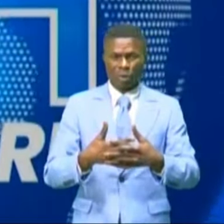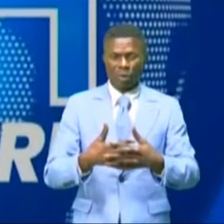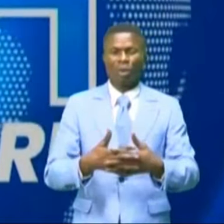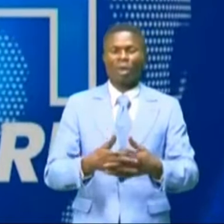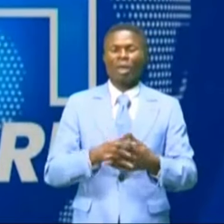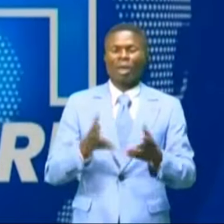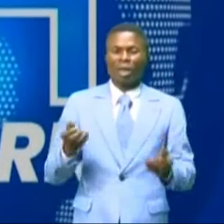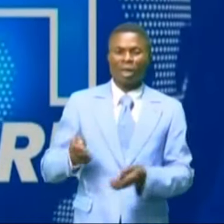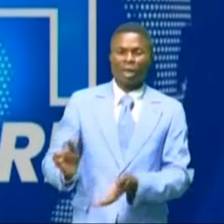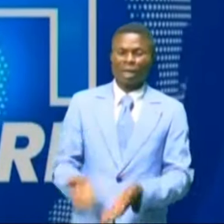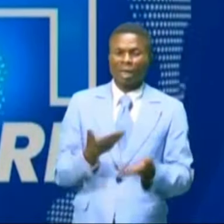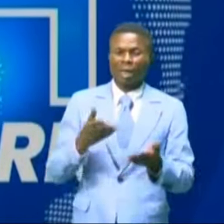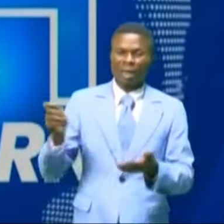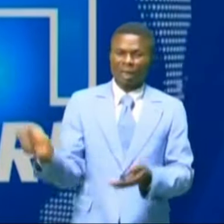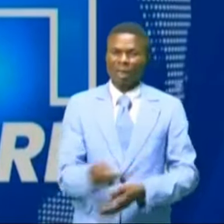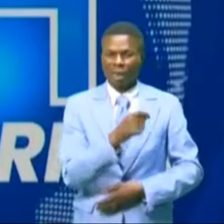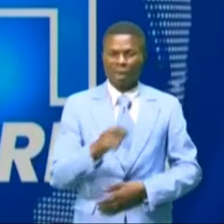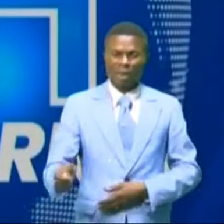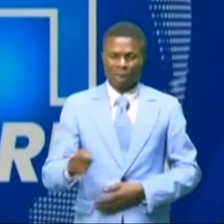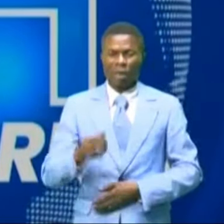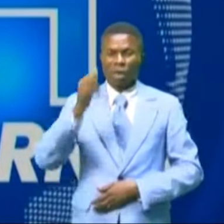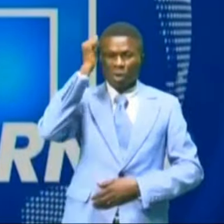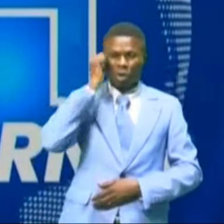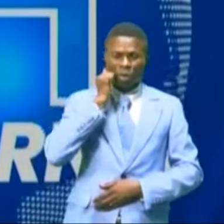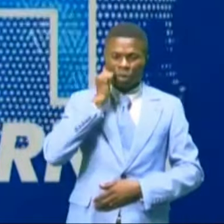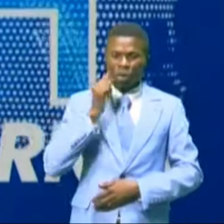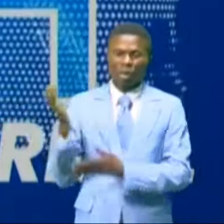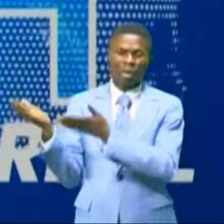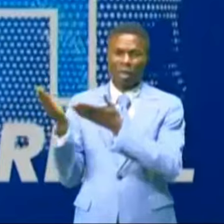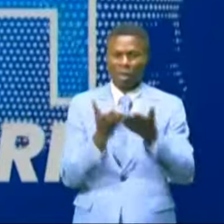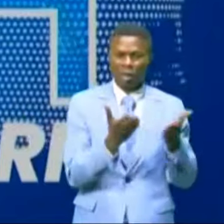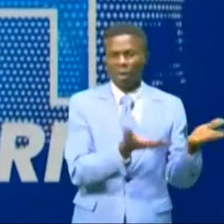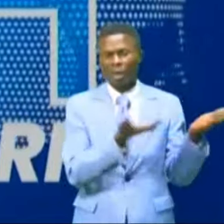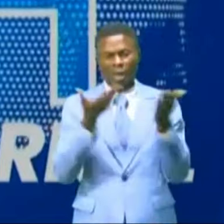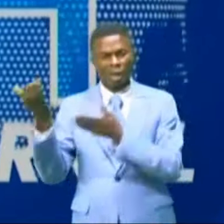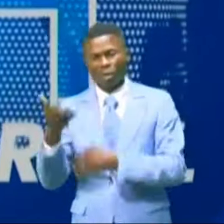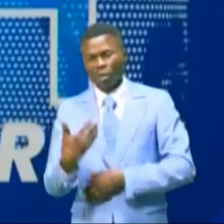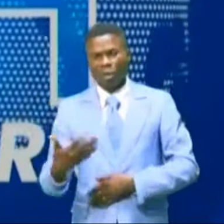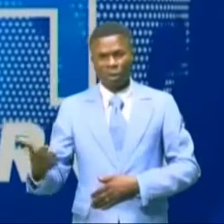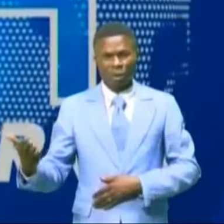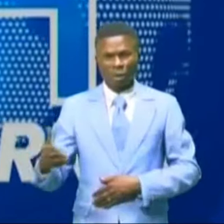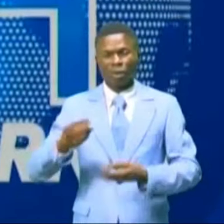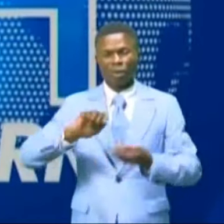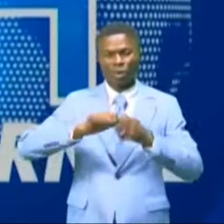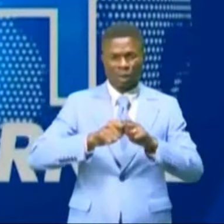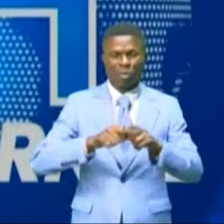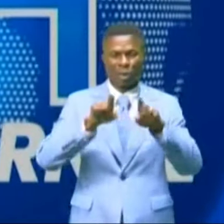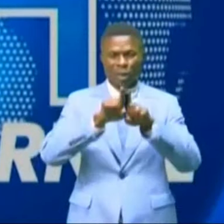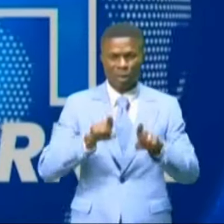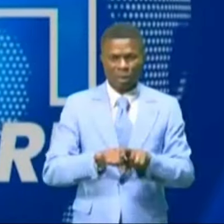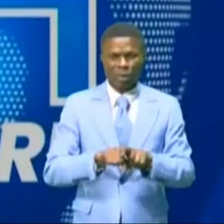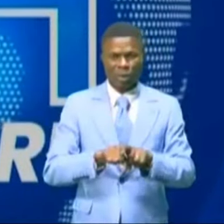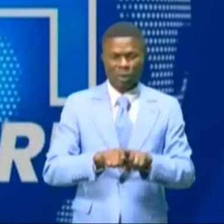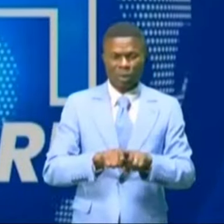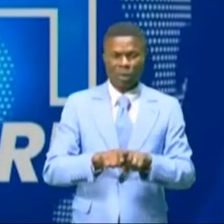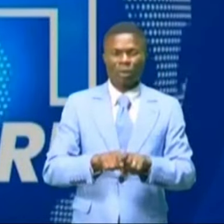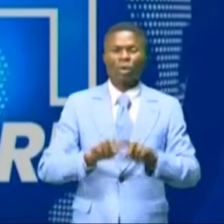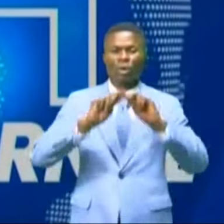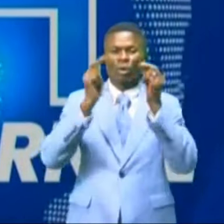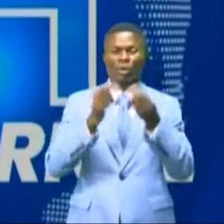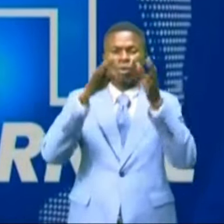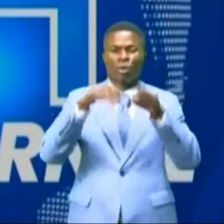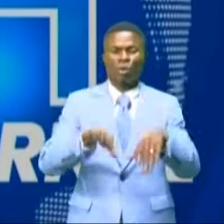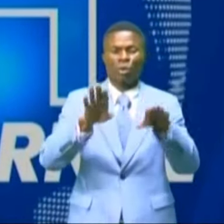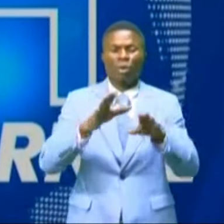lavage au port maritime pour assurer le chargement et le déchargement, la réparation des unités fluviales